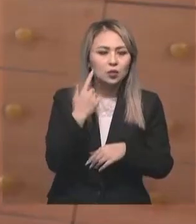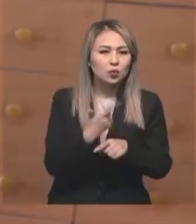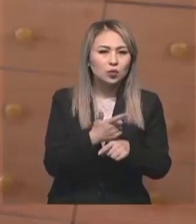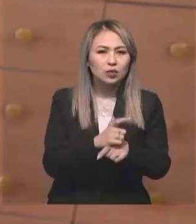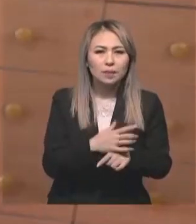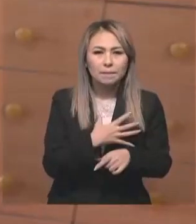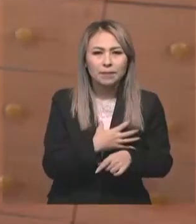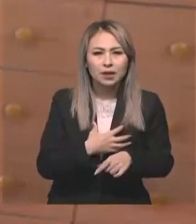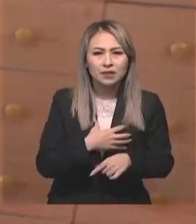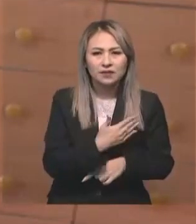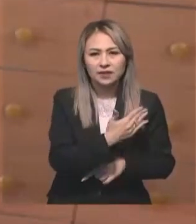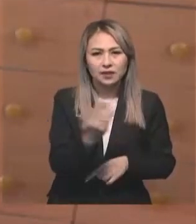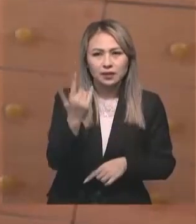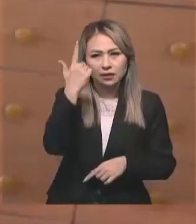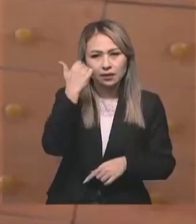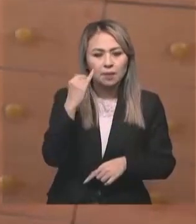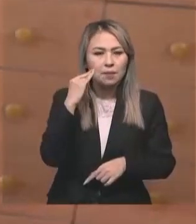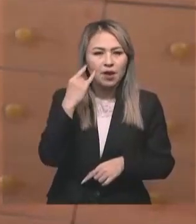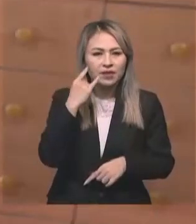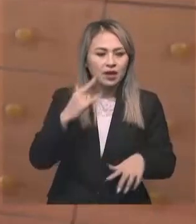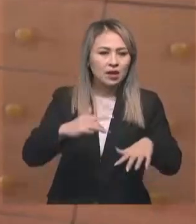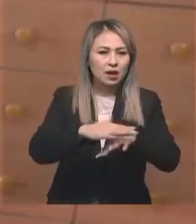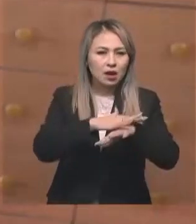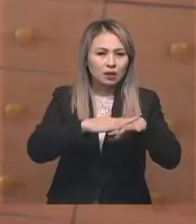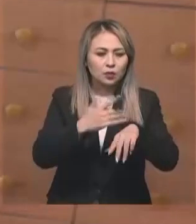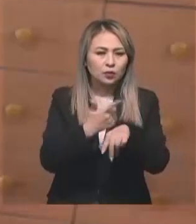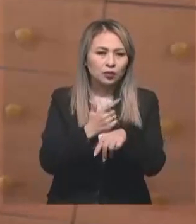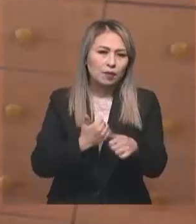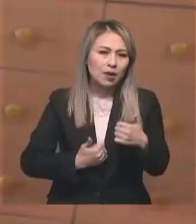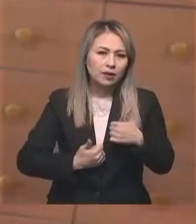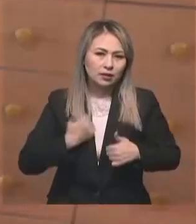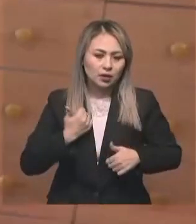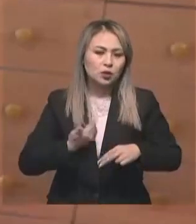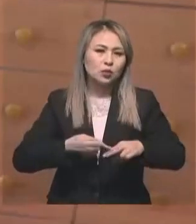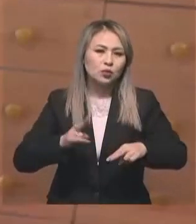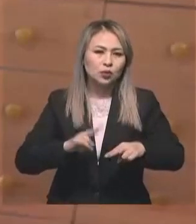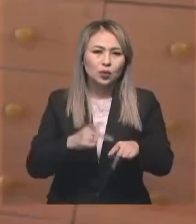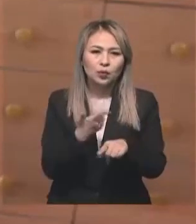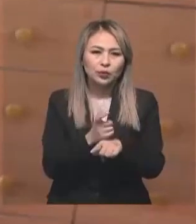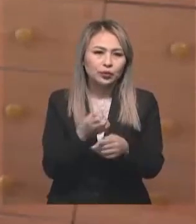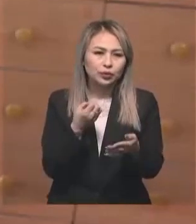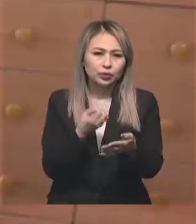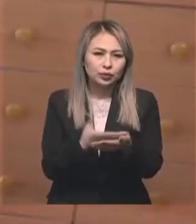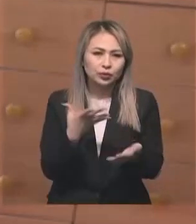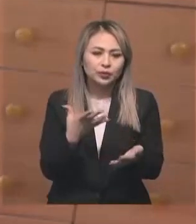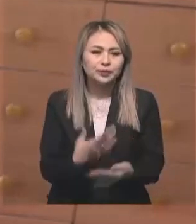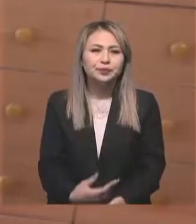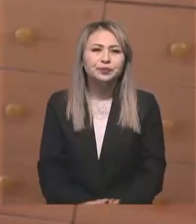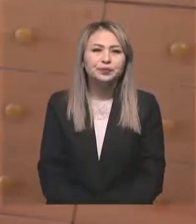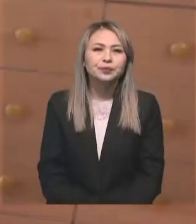маңызды. Сіздер білесіздер, Павлодар халқы даңқты тұлғамен мақтанады. Сондықтан бұл өте құнды және ерекше